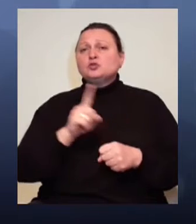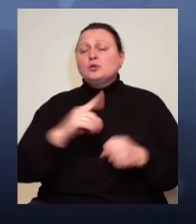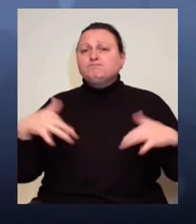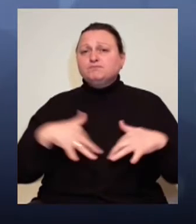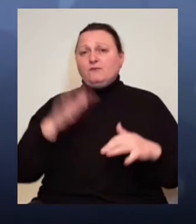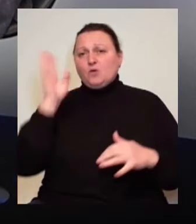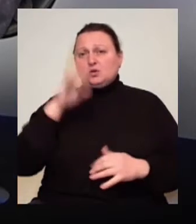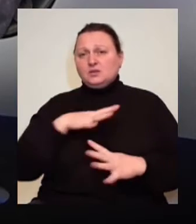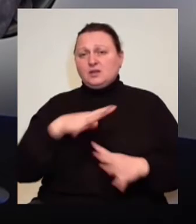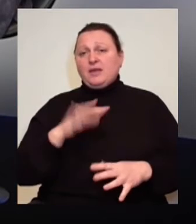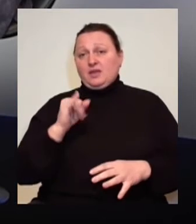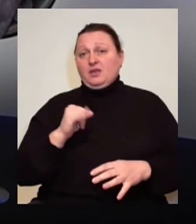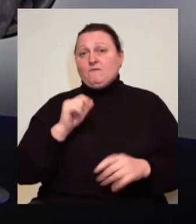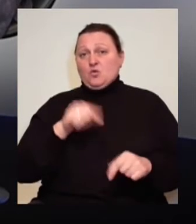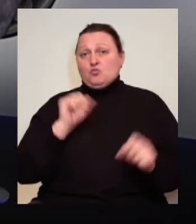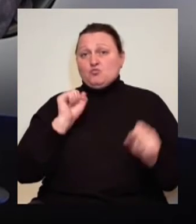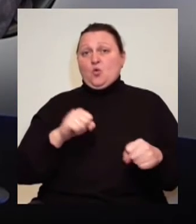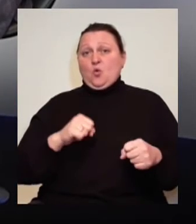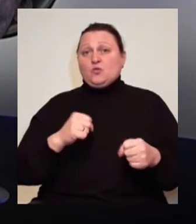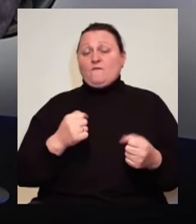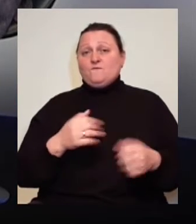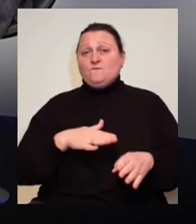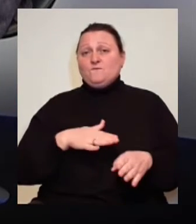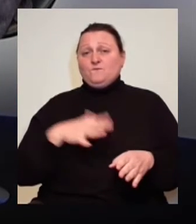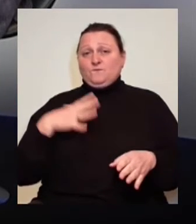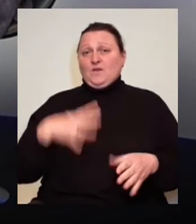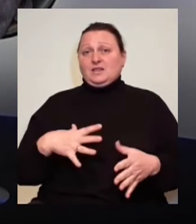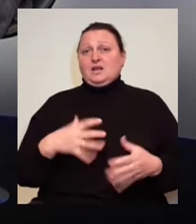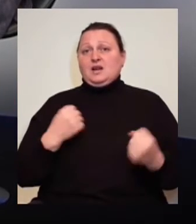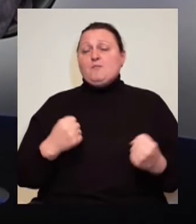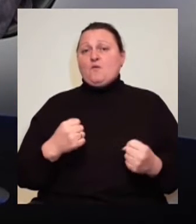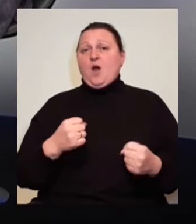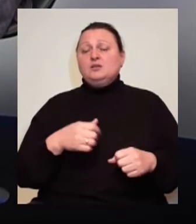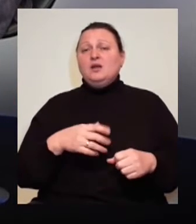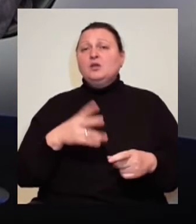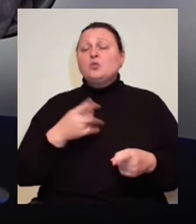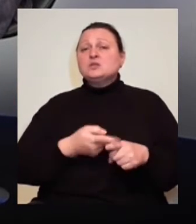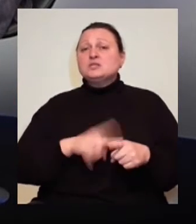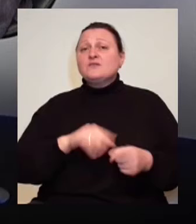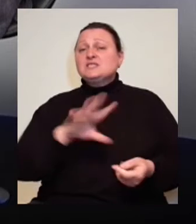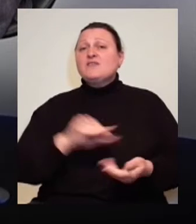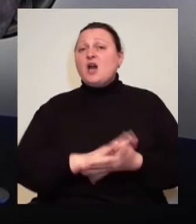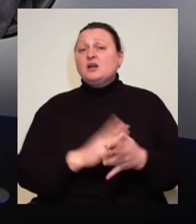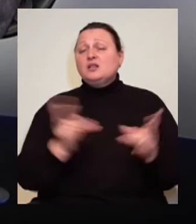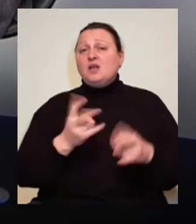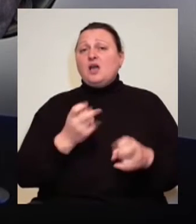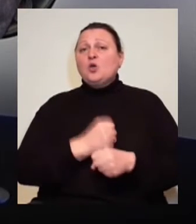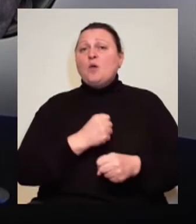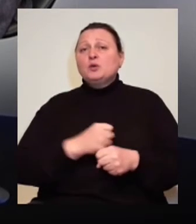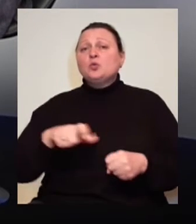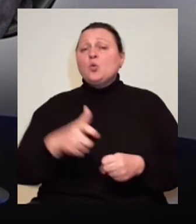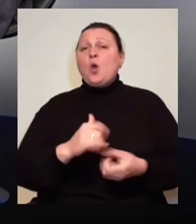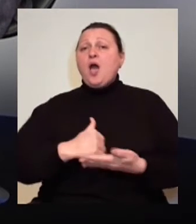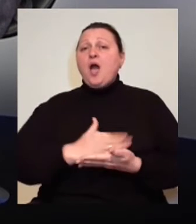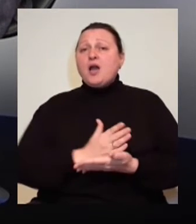вода, і вони можуть витримувати. Але це все не варіант, потрібно робити дороги